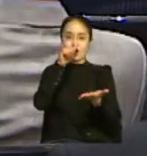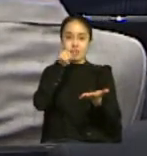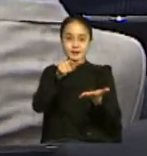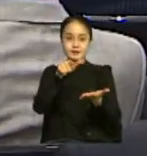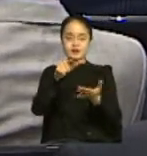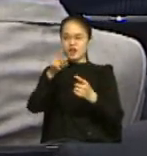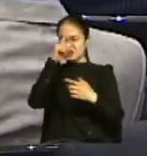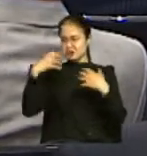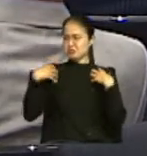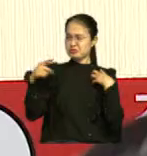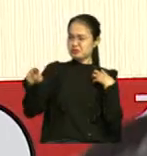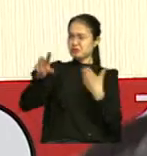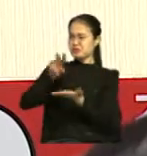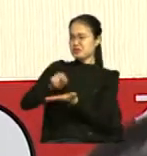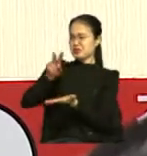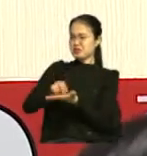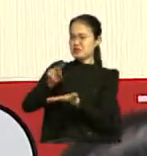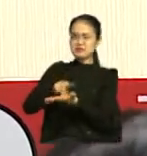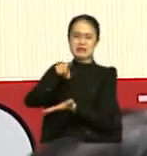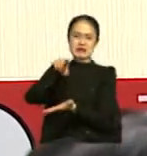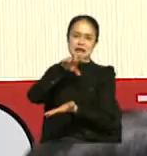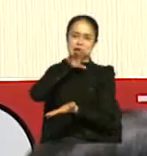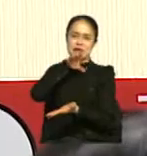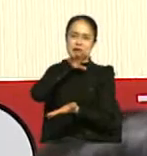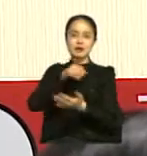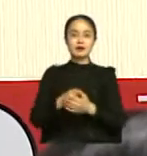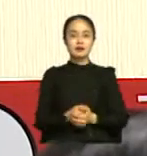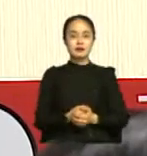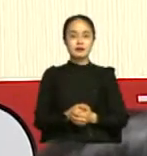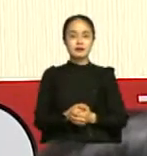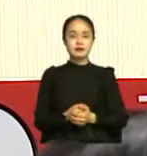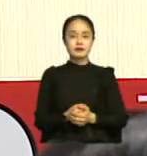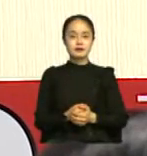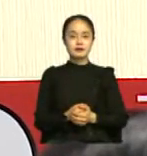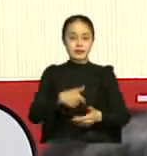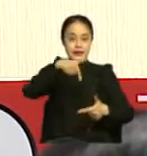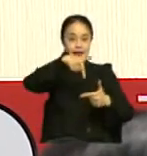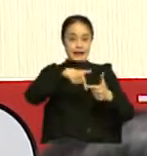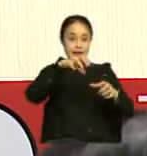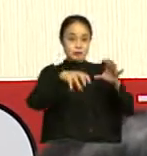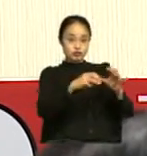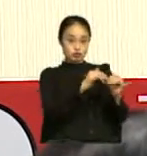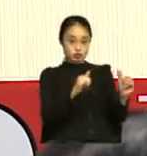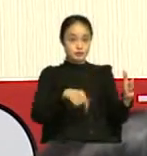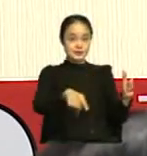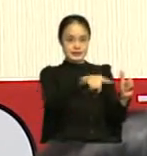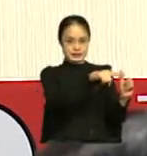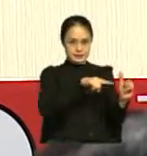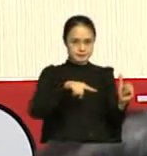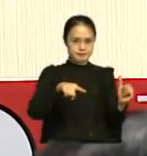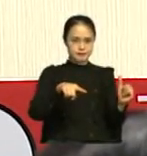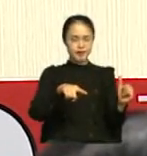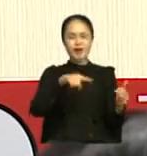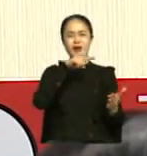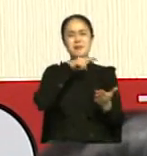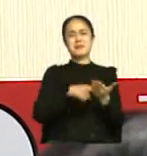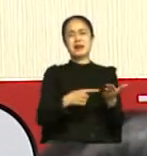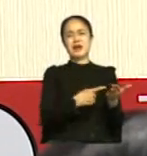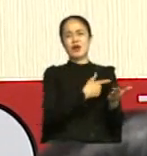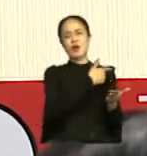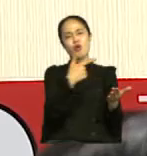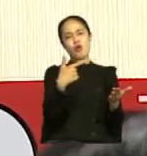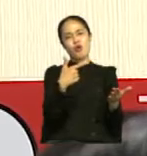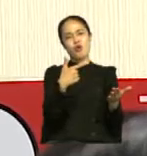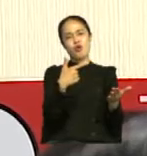기조를 비판했습니다. 주민들이 정말 추가로 부담을 하면서도 쾌적한 살기